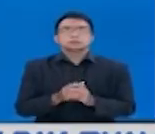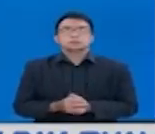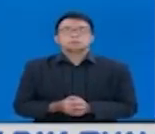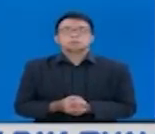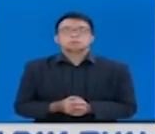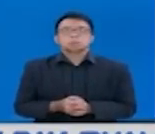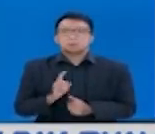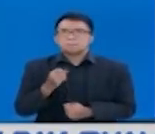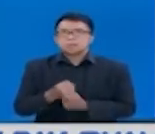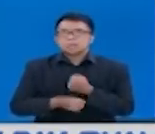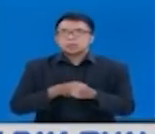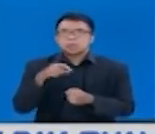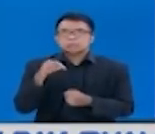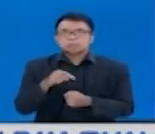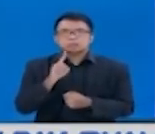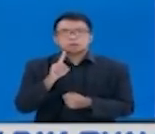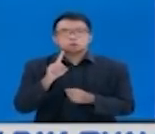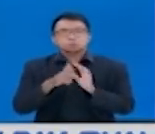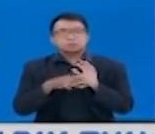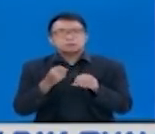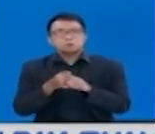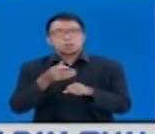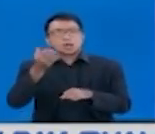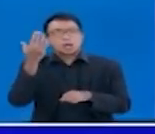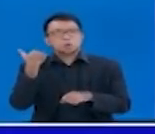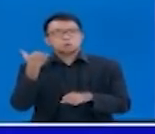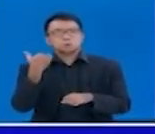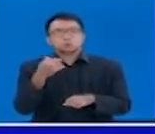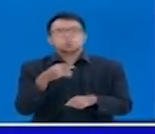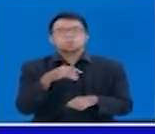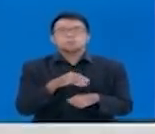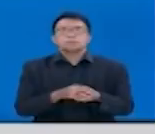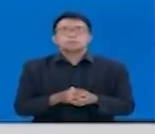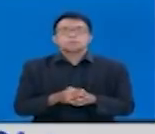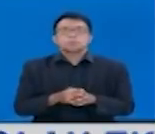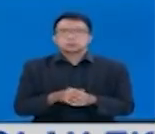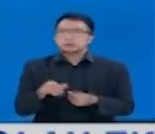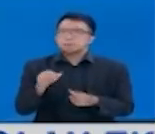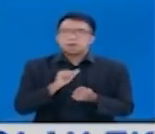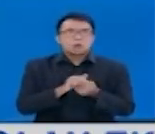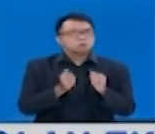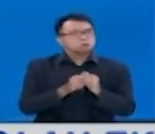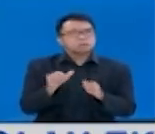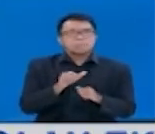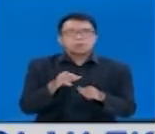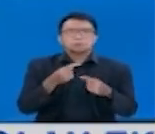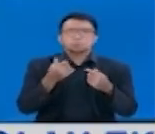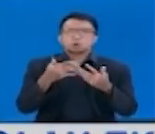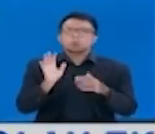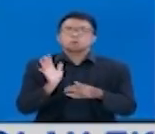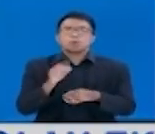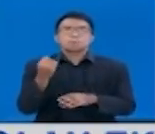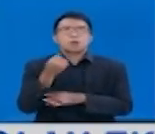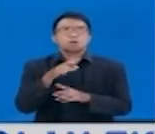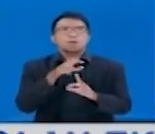yang lalu hampir modus yang sama kita sudah mengungkap. Baik. Dan pelakunya sudah kita mengamankan. Untuk laporan